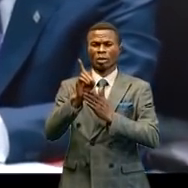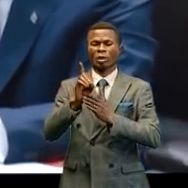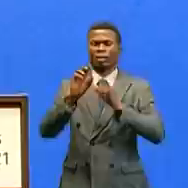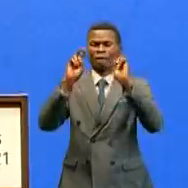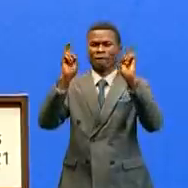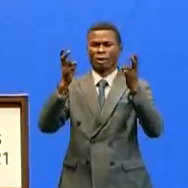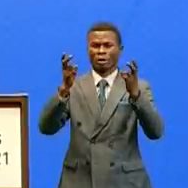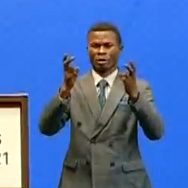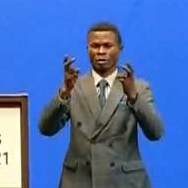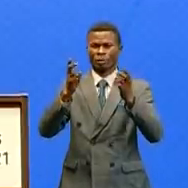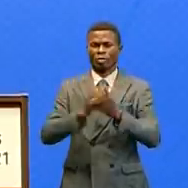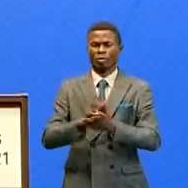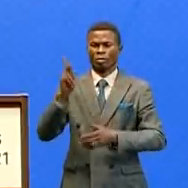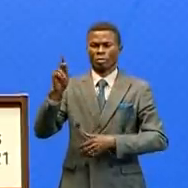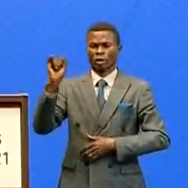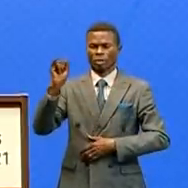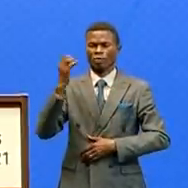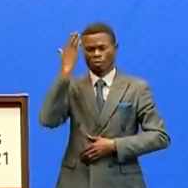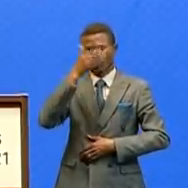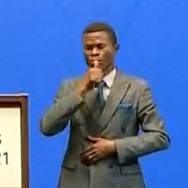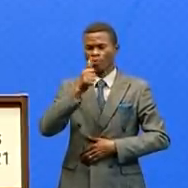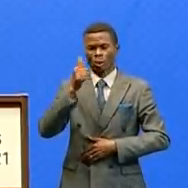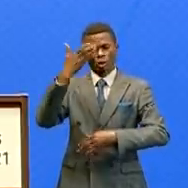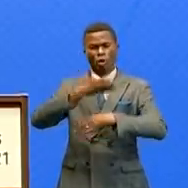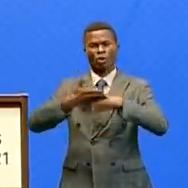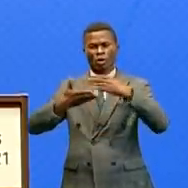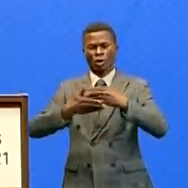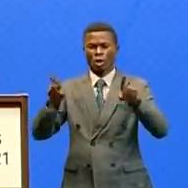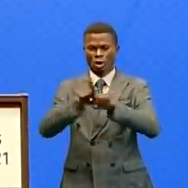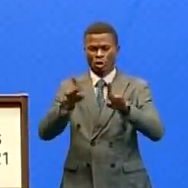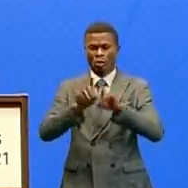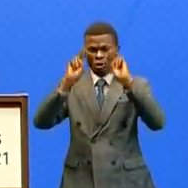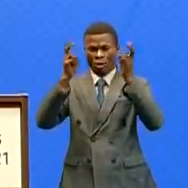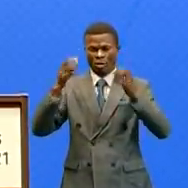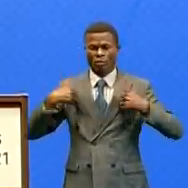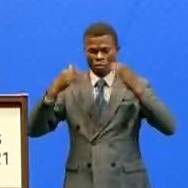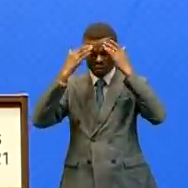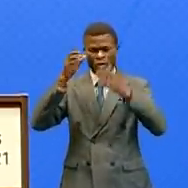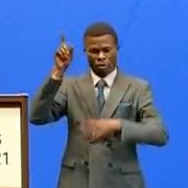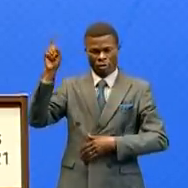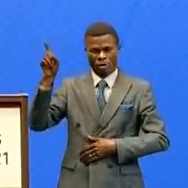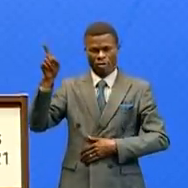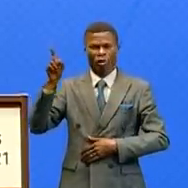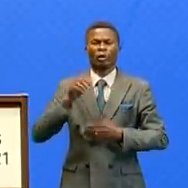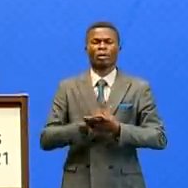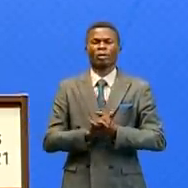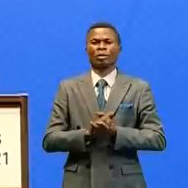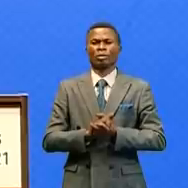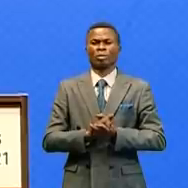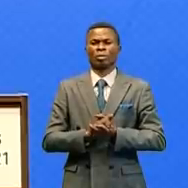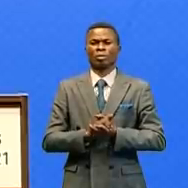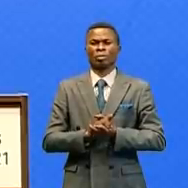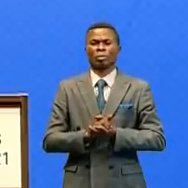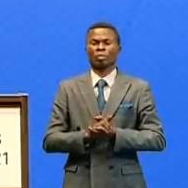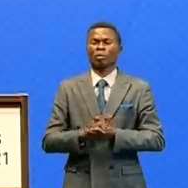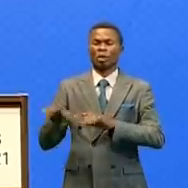villes. Kitoko City sera bâti à l'image de la ville de Almasa du Caire.